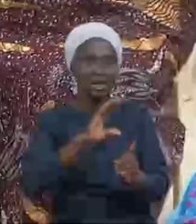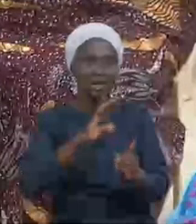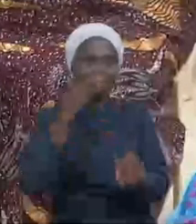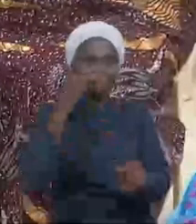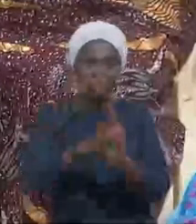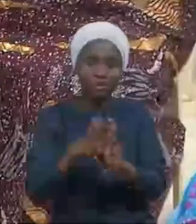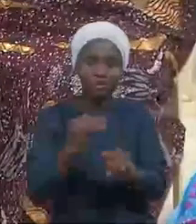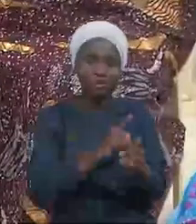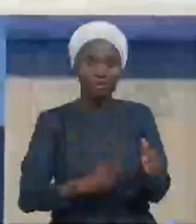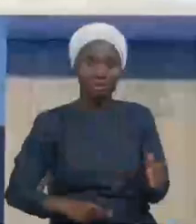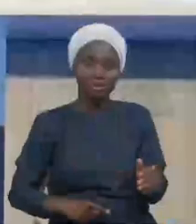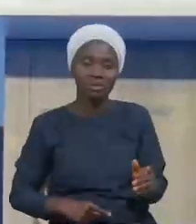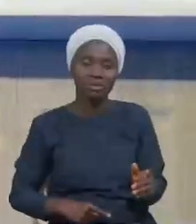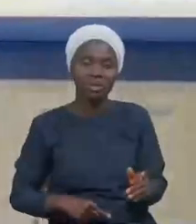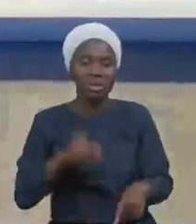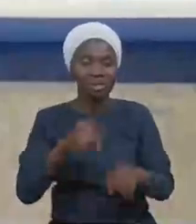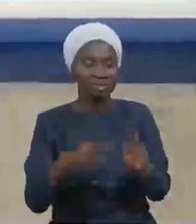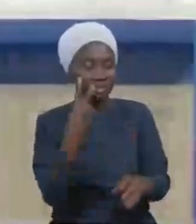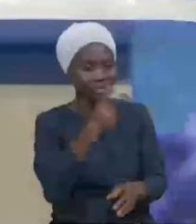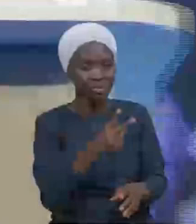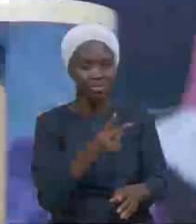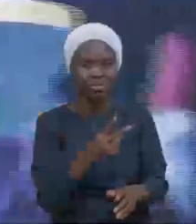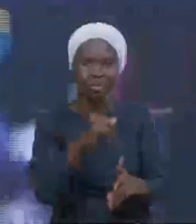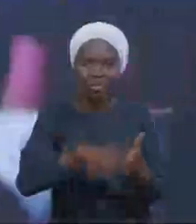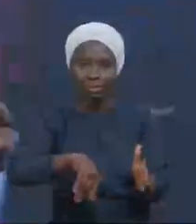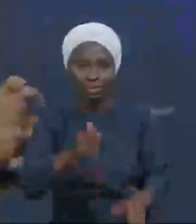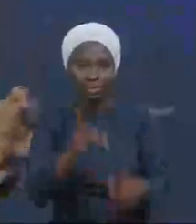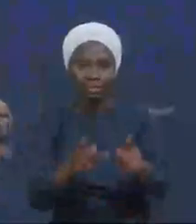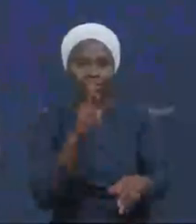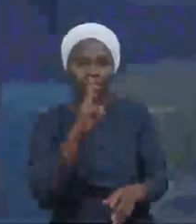pas voir ce que les autres voyaient. Et on nous dit dans le